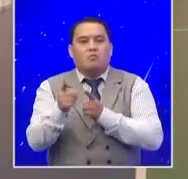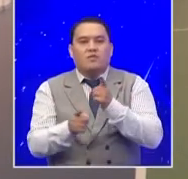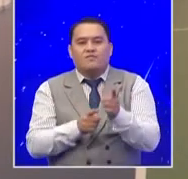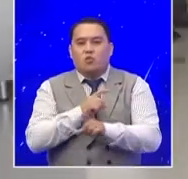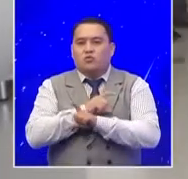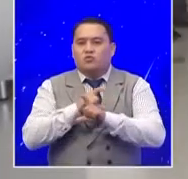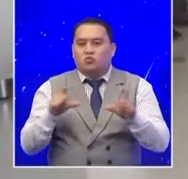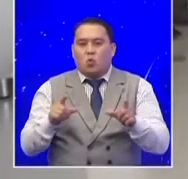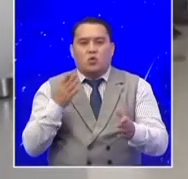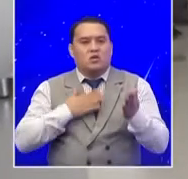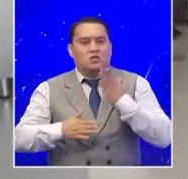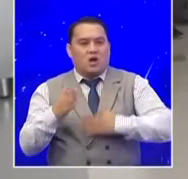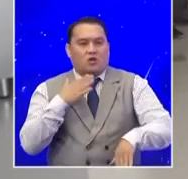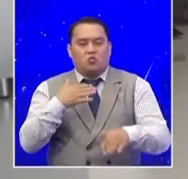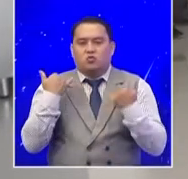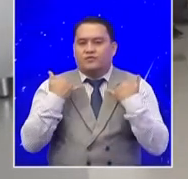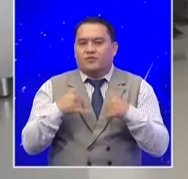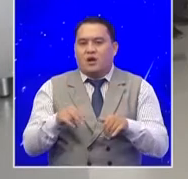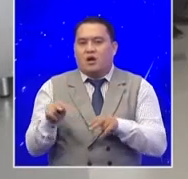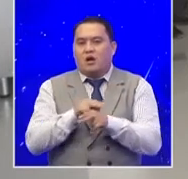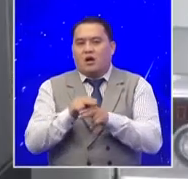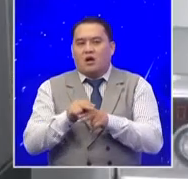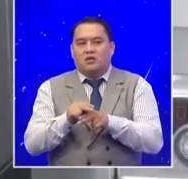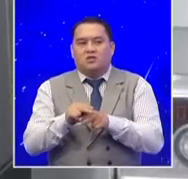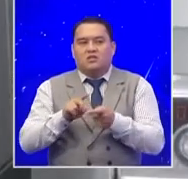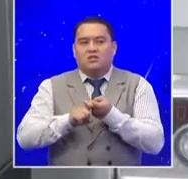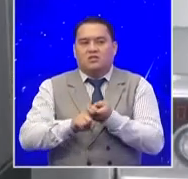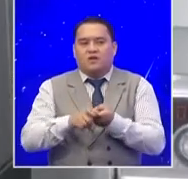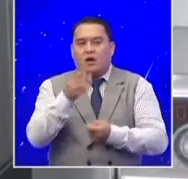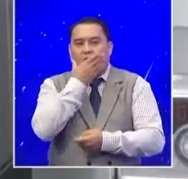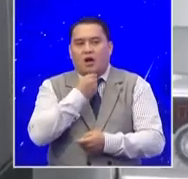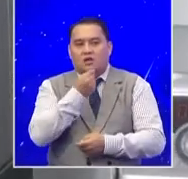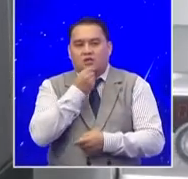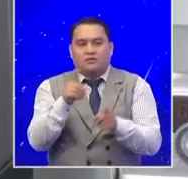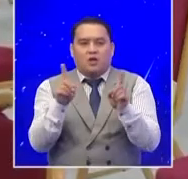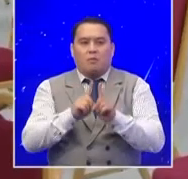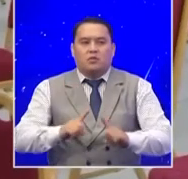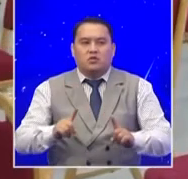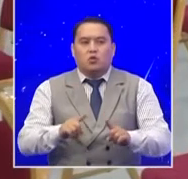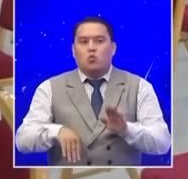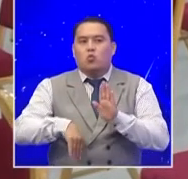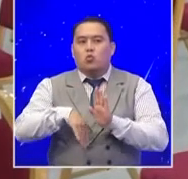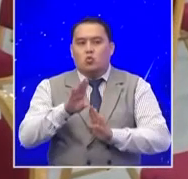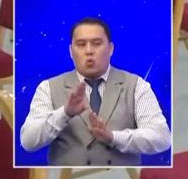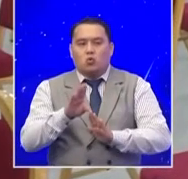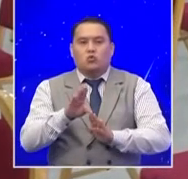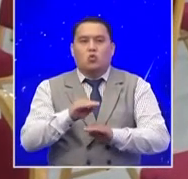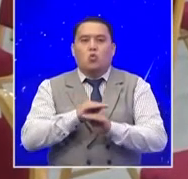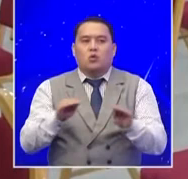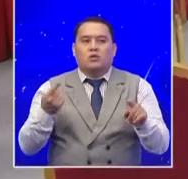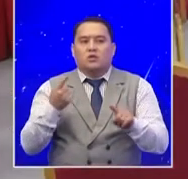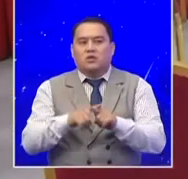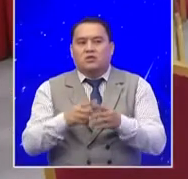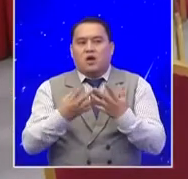учреждение действительно радует глаз. Качество ремонта тесно сопряжено с красивым внешним видом. Значительно улучшился и уровень